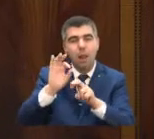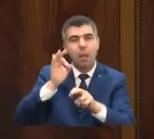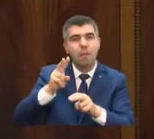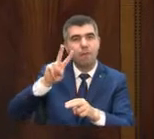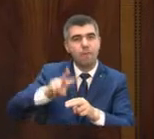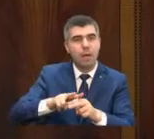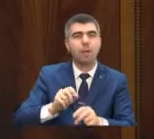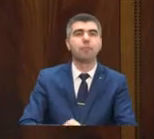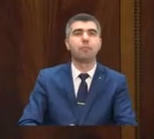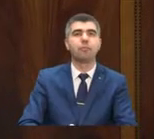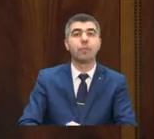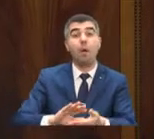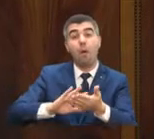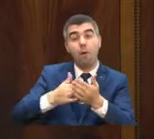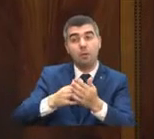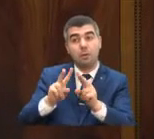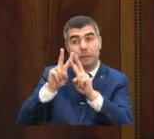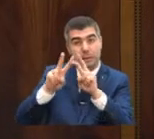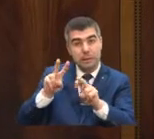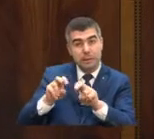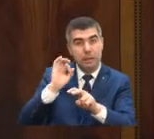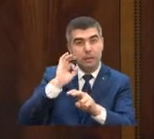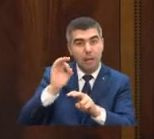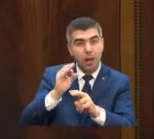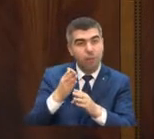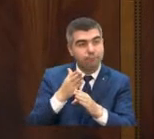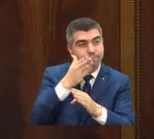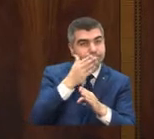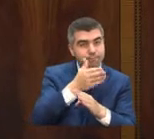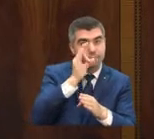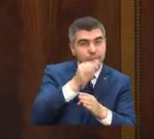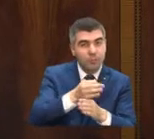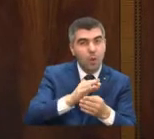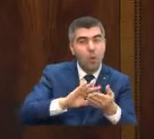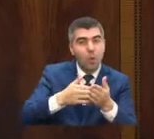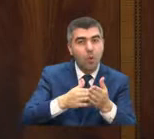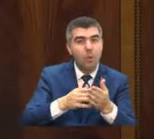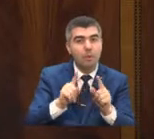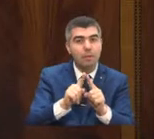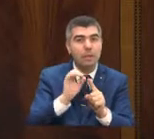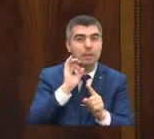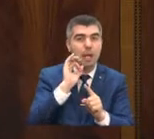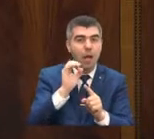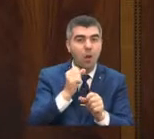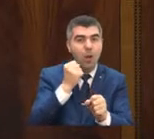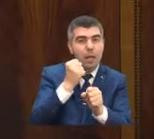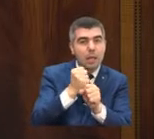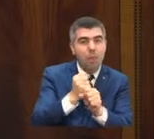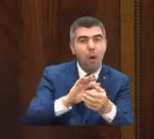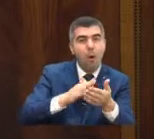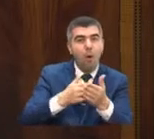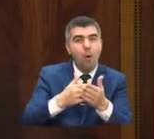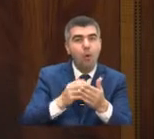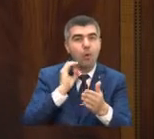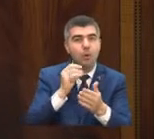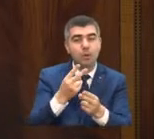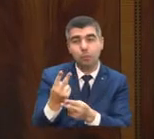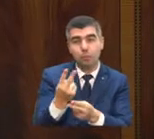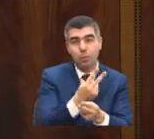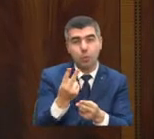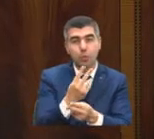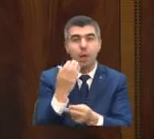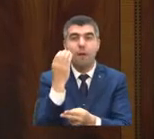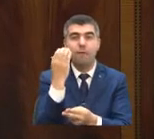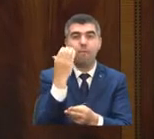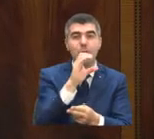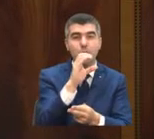المعاينات الميدانية الموجزة والأسلوب الإجرامي المعتمد في إزهاق روح الضحيتين والتمثيل بجثتيهما، فقد تكونت